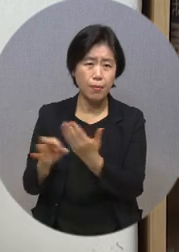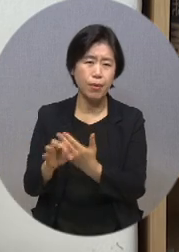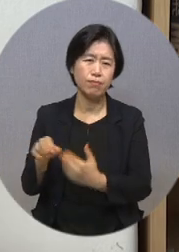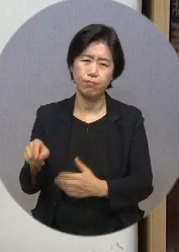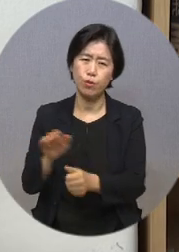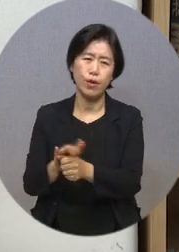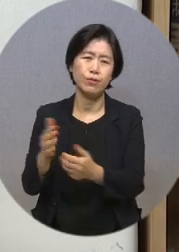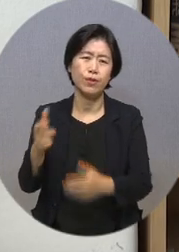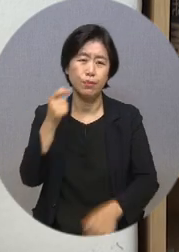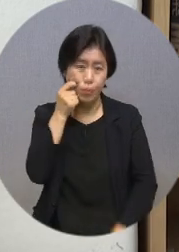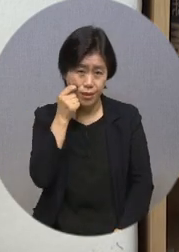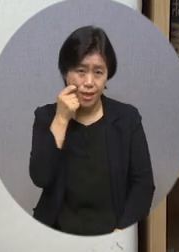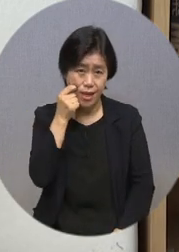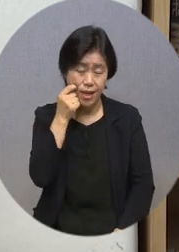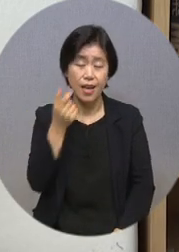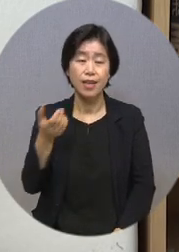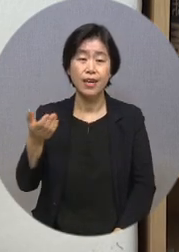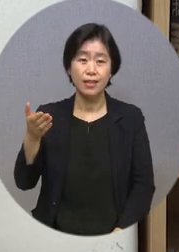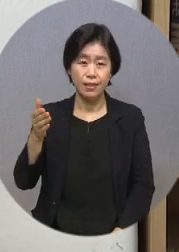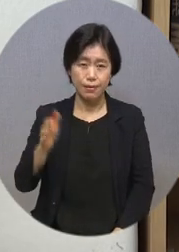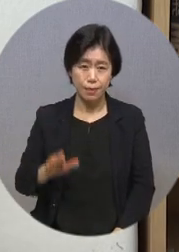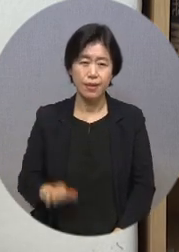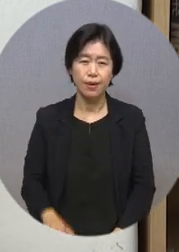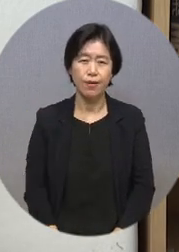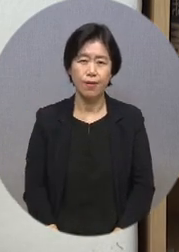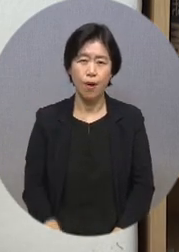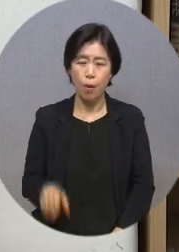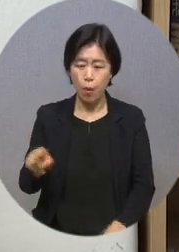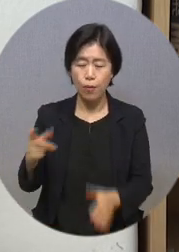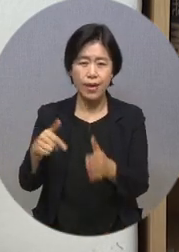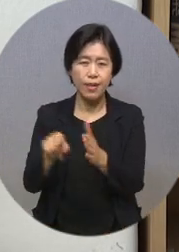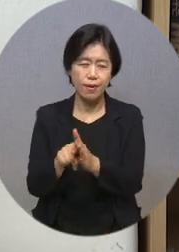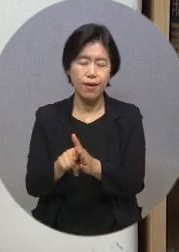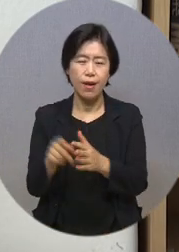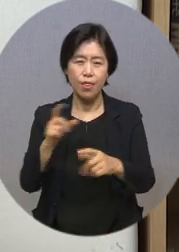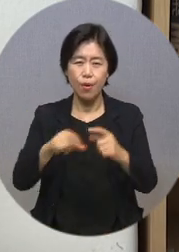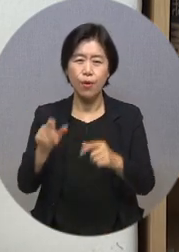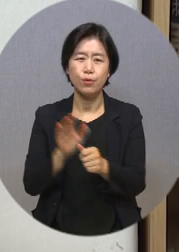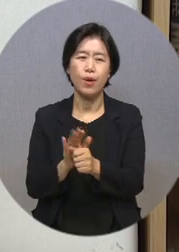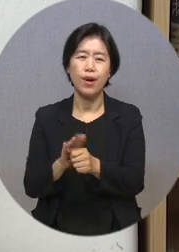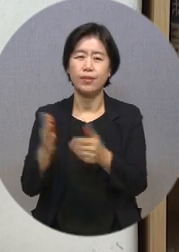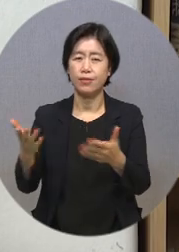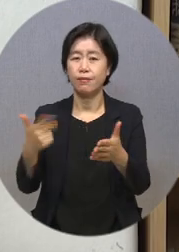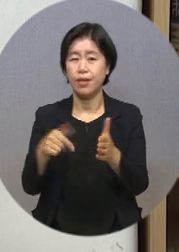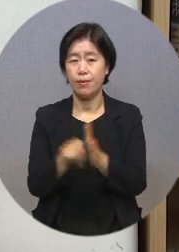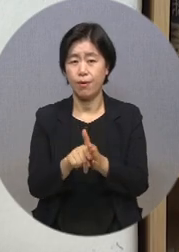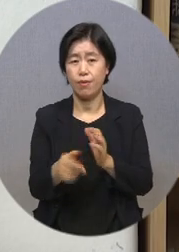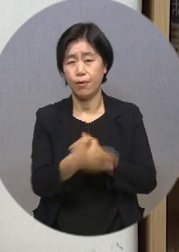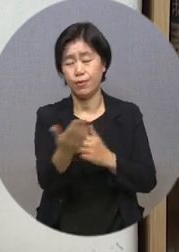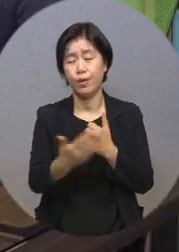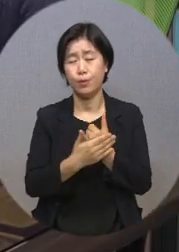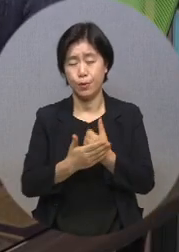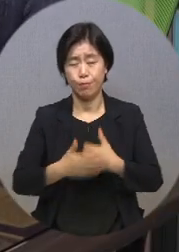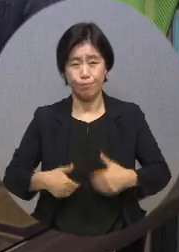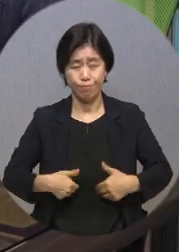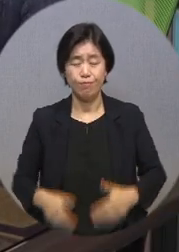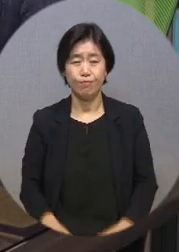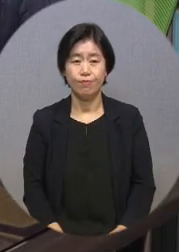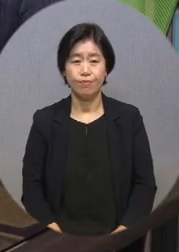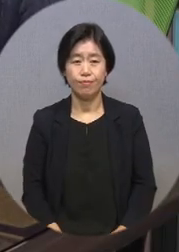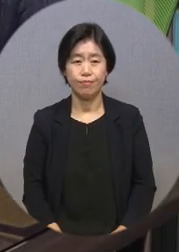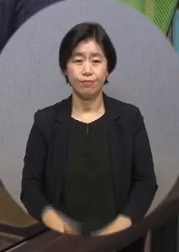바로 세종특별자치시 사회복지협의회입니다. 여러분들의 많은 협조 다시 한번 부탁드리겠습니다. 자,